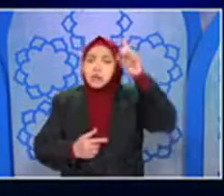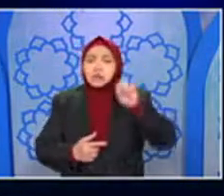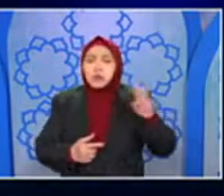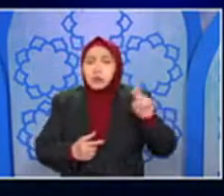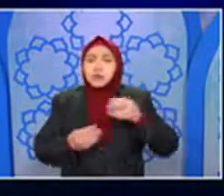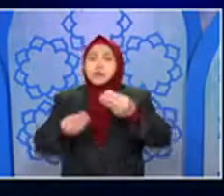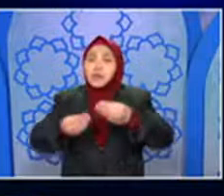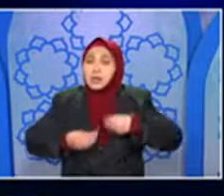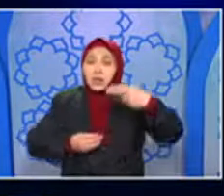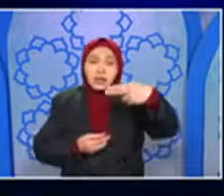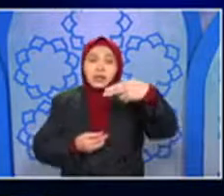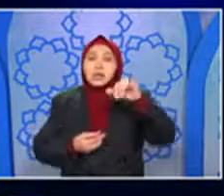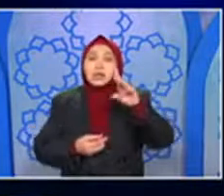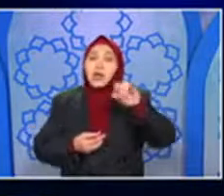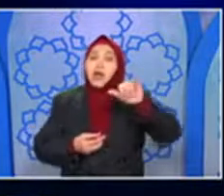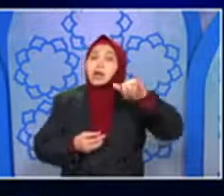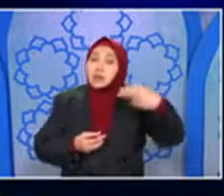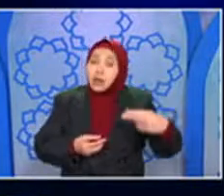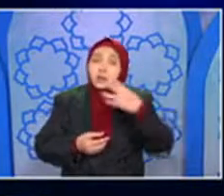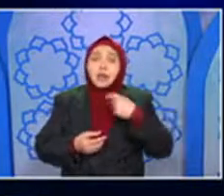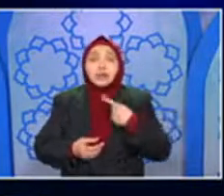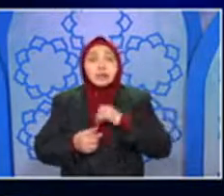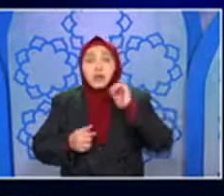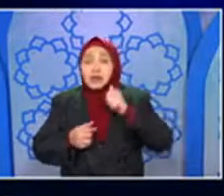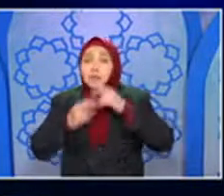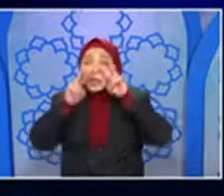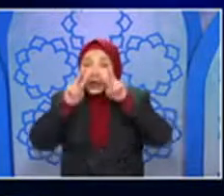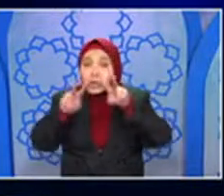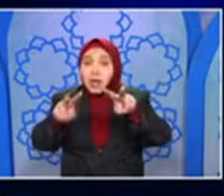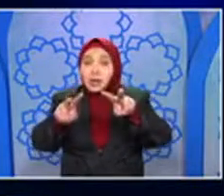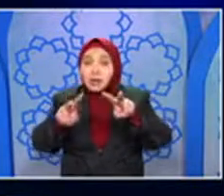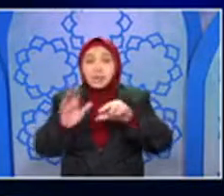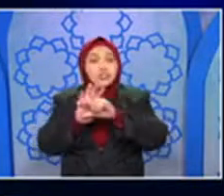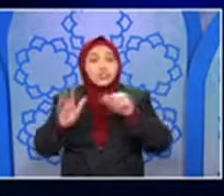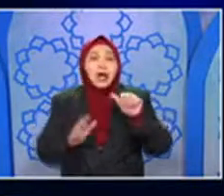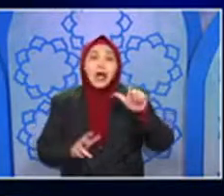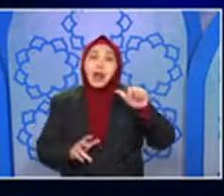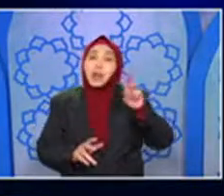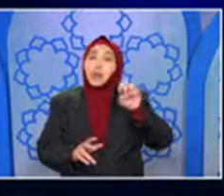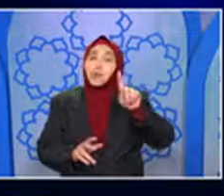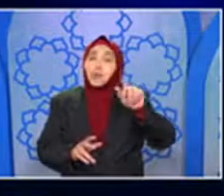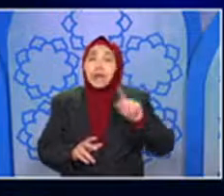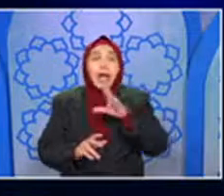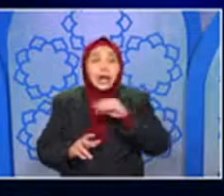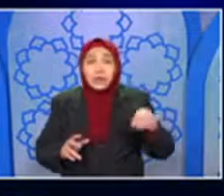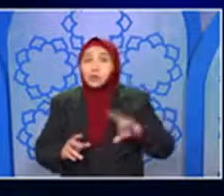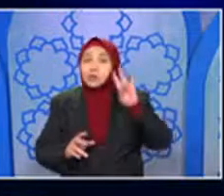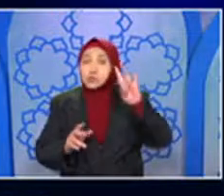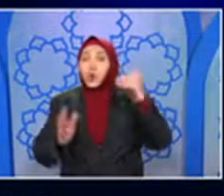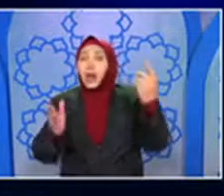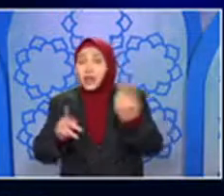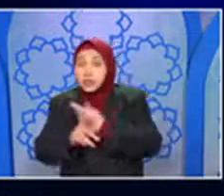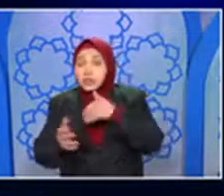diberikan hidayah, diberikan hidayah, dan kita akan melihat kepada surah Al-Mulk dan juga tujuh surah